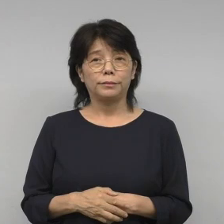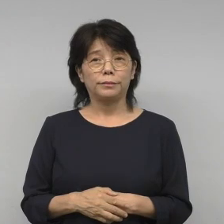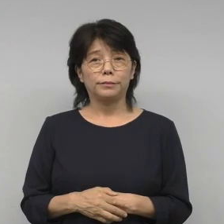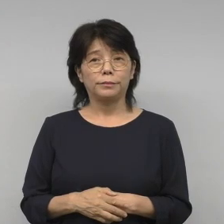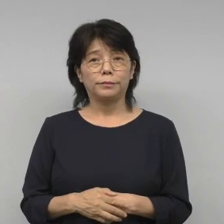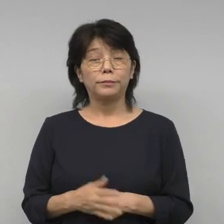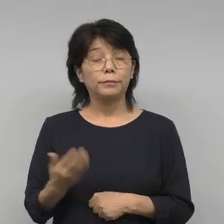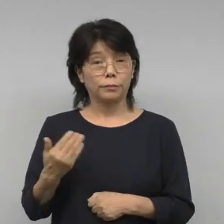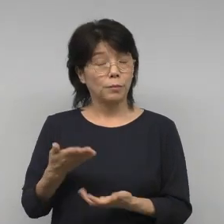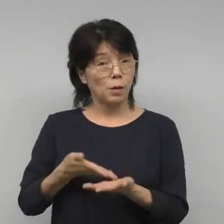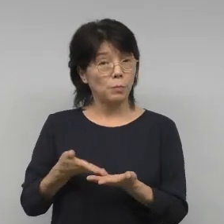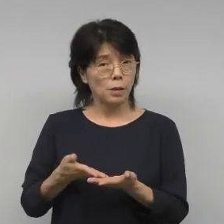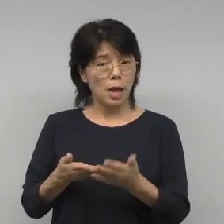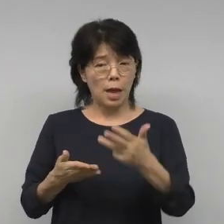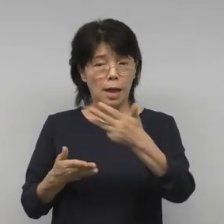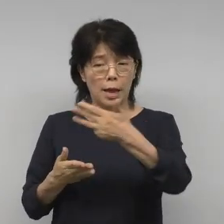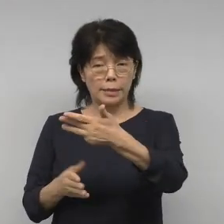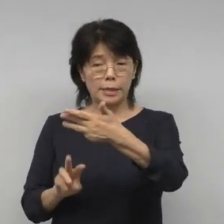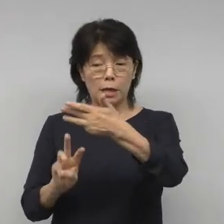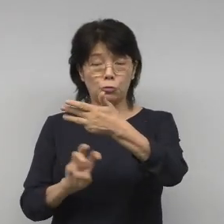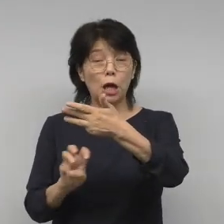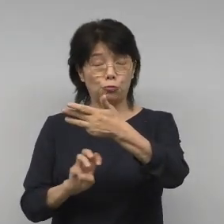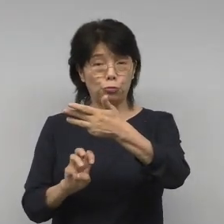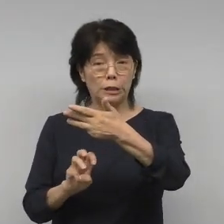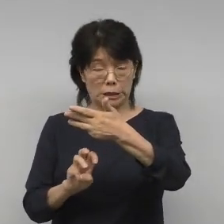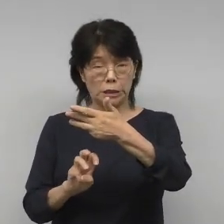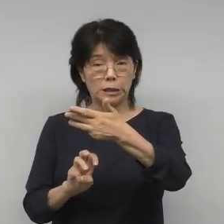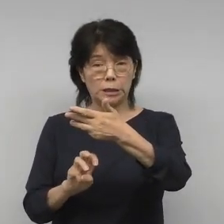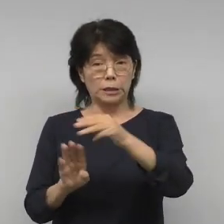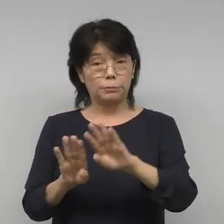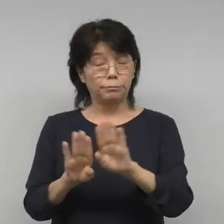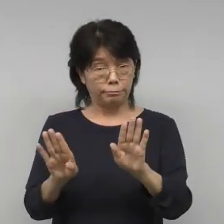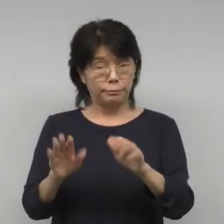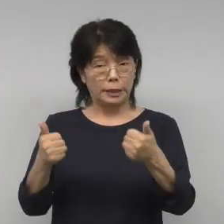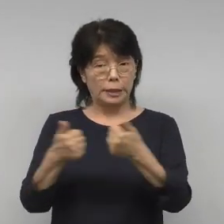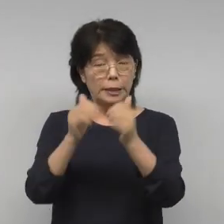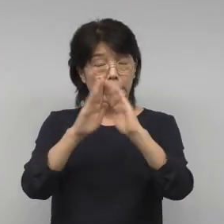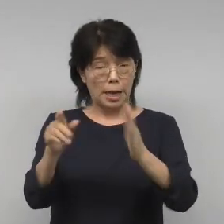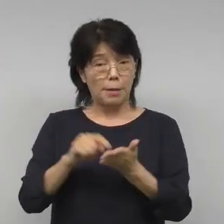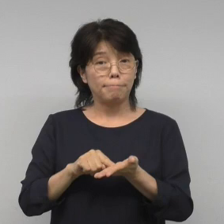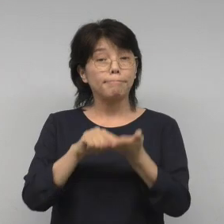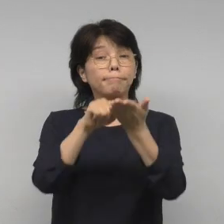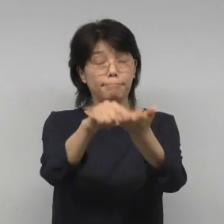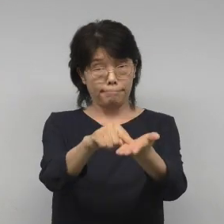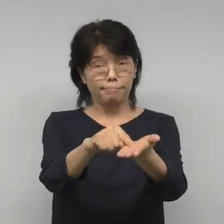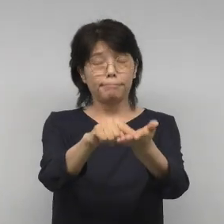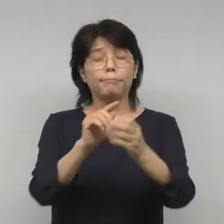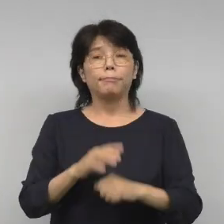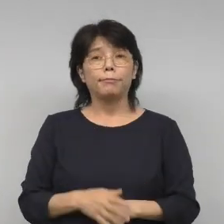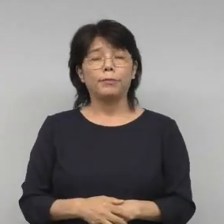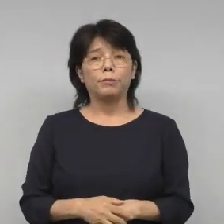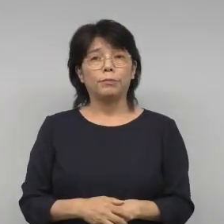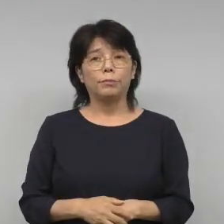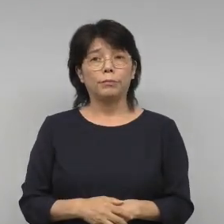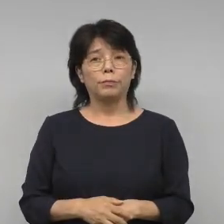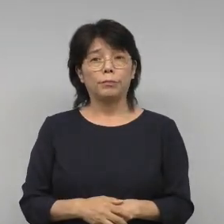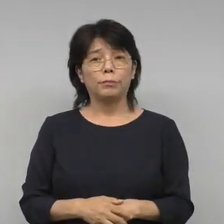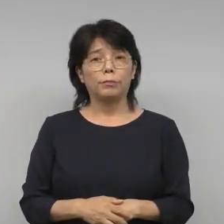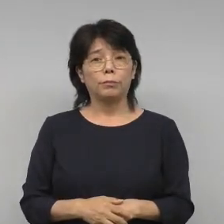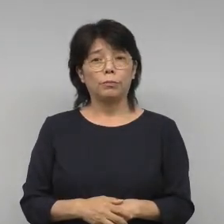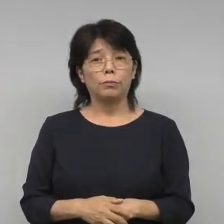先ほど申し上げた通り8月30日開会の議会に提出するものであります。で